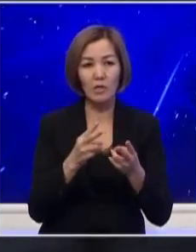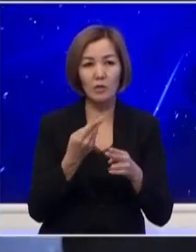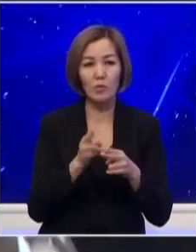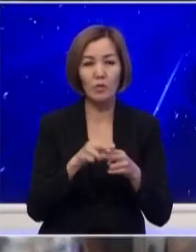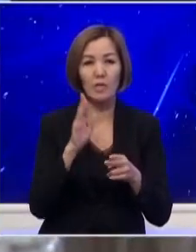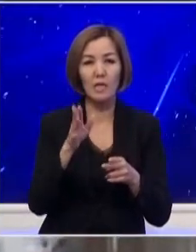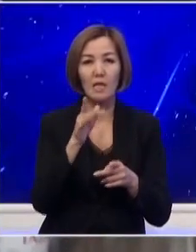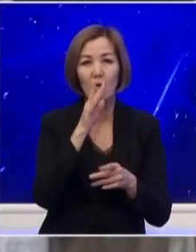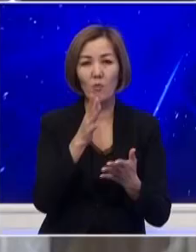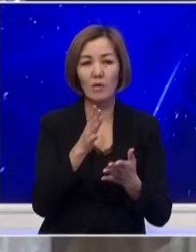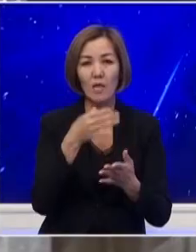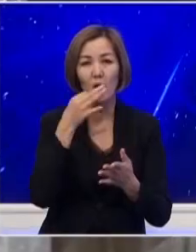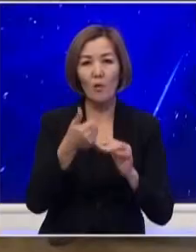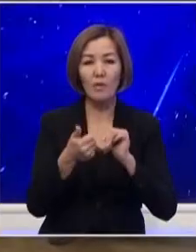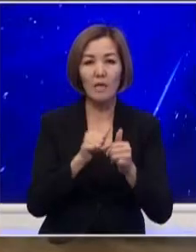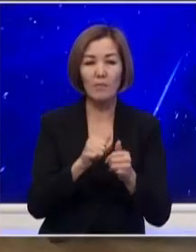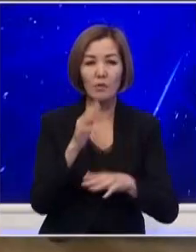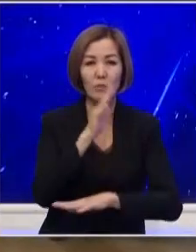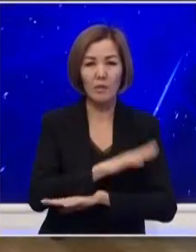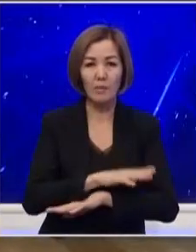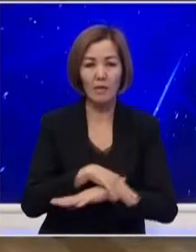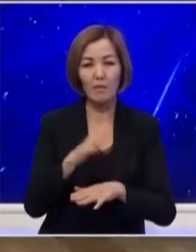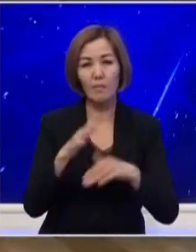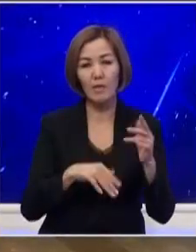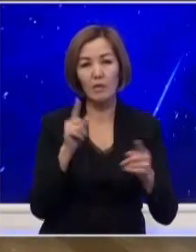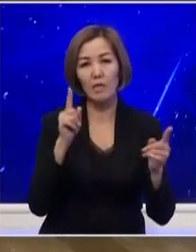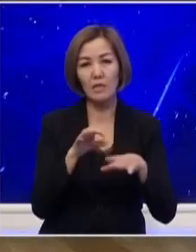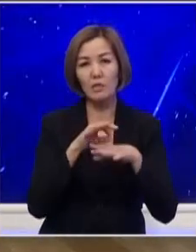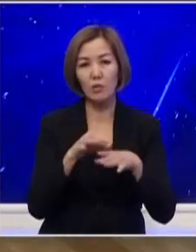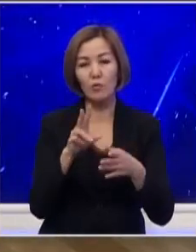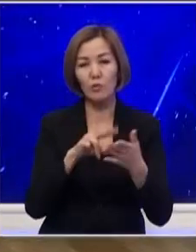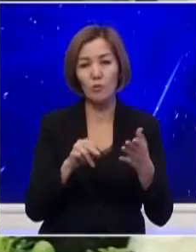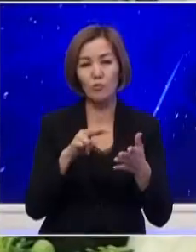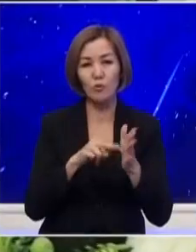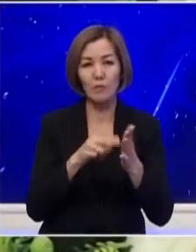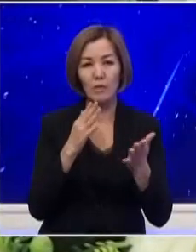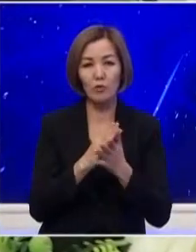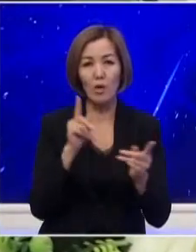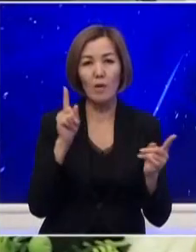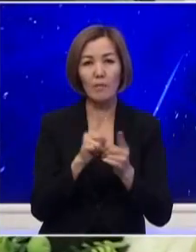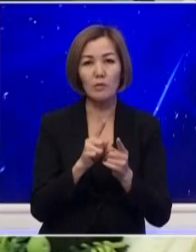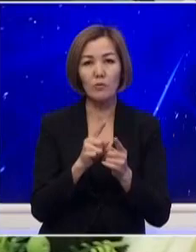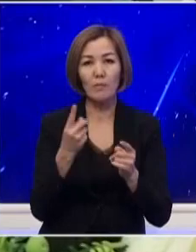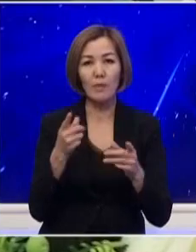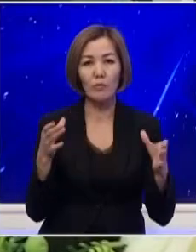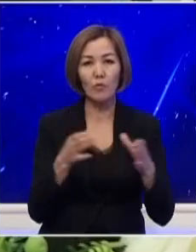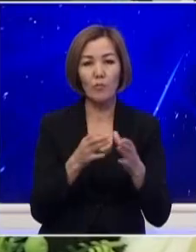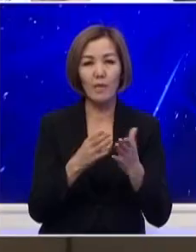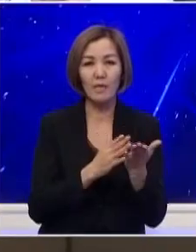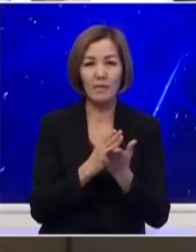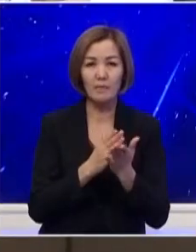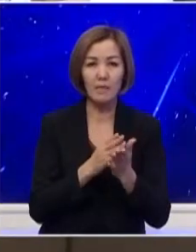Сондықтан алдағы уақытта тәжірибе алмасу семинарлары мен практикалық кездесулерді жиі өткізу жоспарланды. Басқосуда бір топ